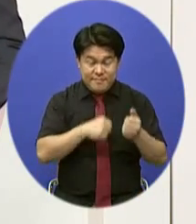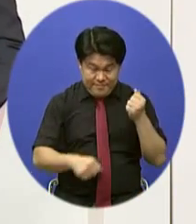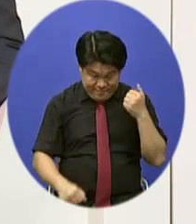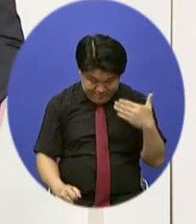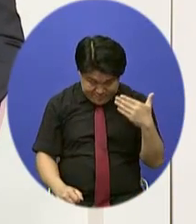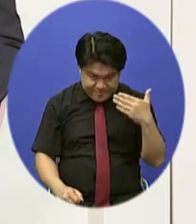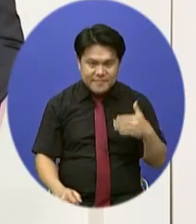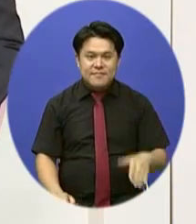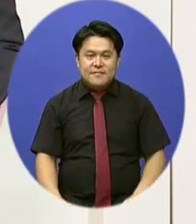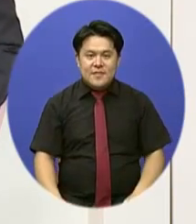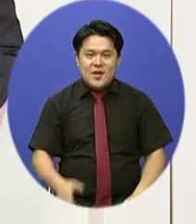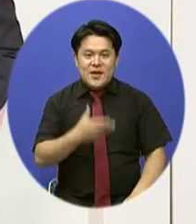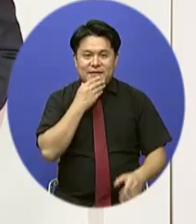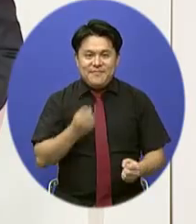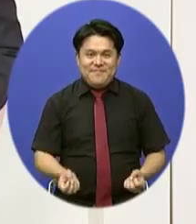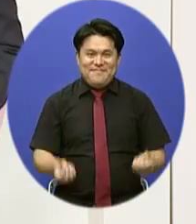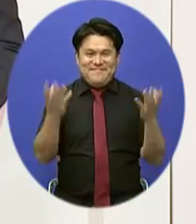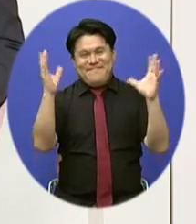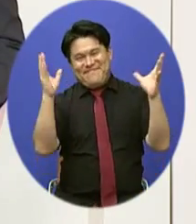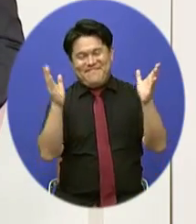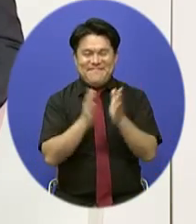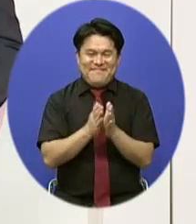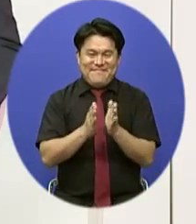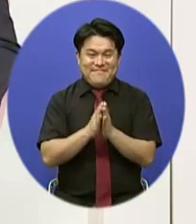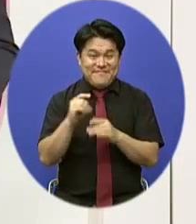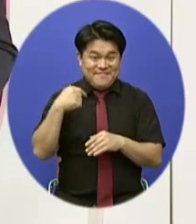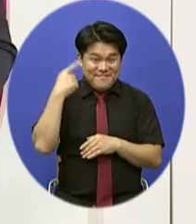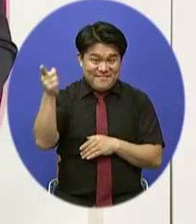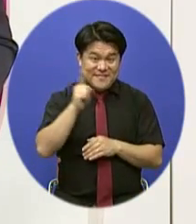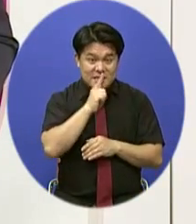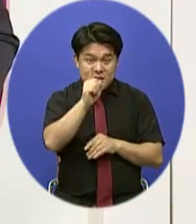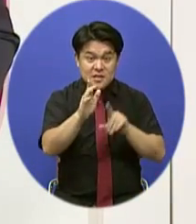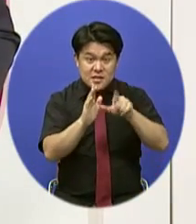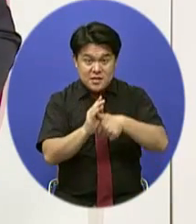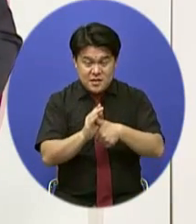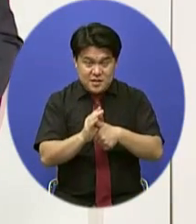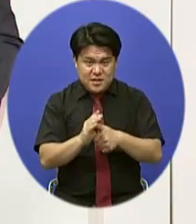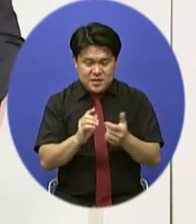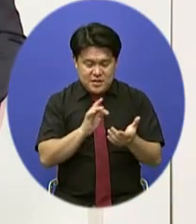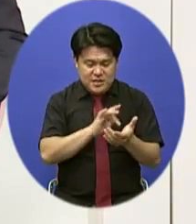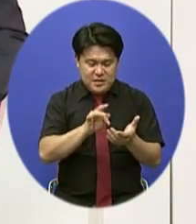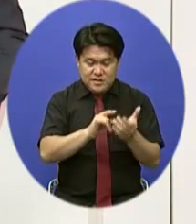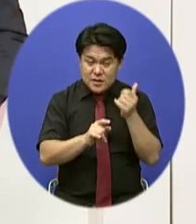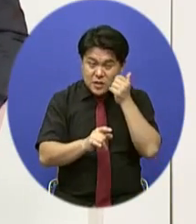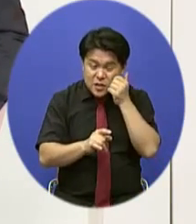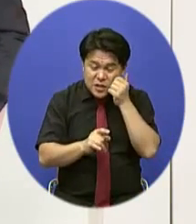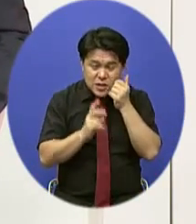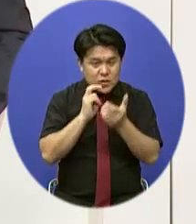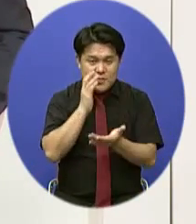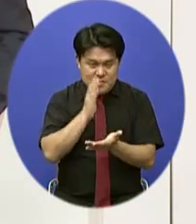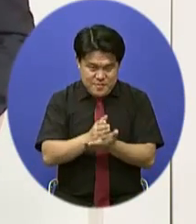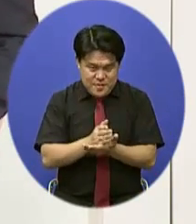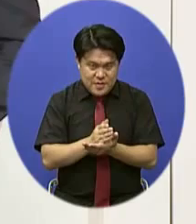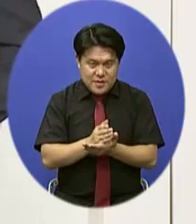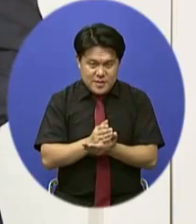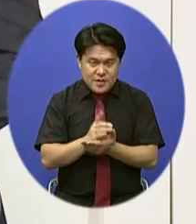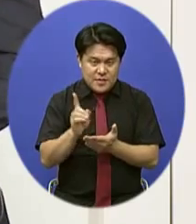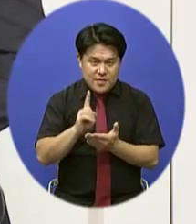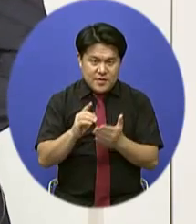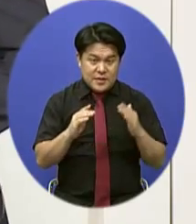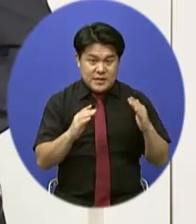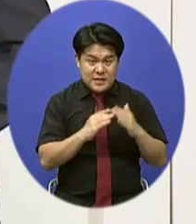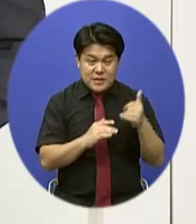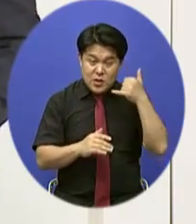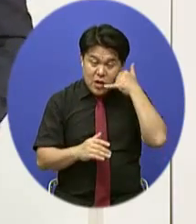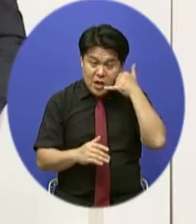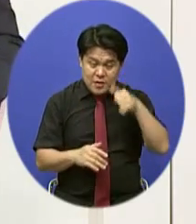9점입니다. 네. 축하드립니다, 아버님. 네. 다음에 신청할 때는 꼭 핸드폰 말고요. 네. 안전